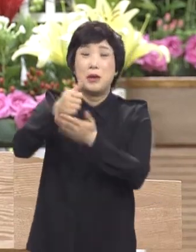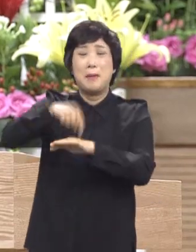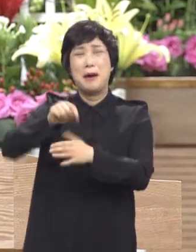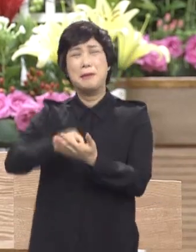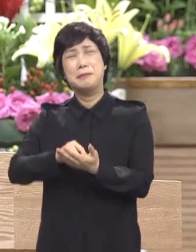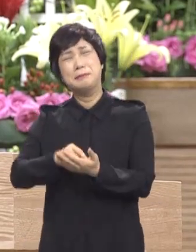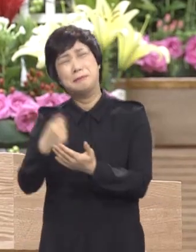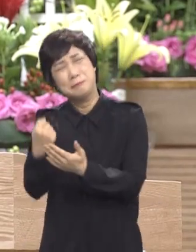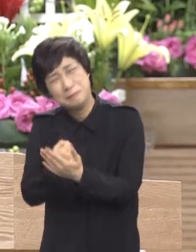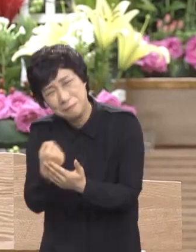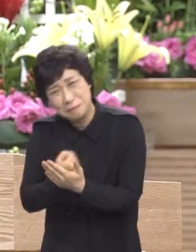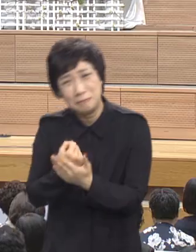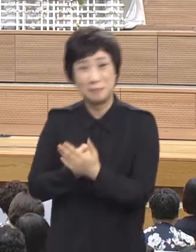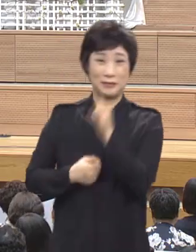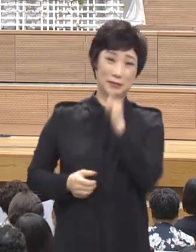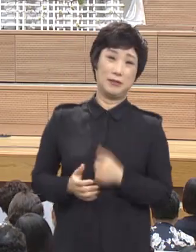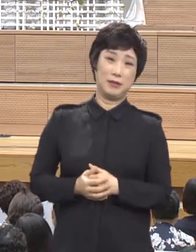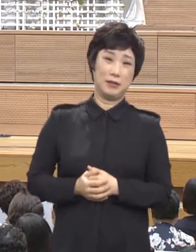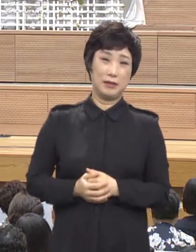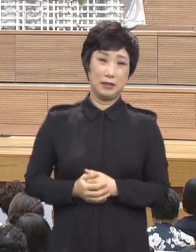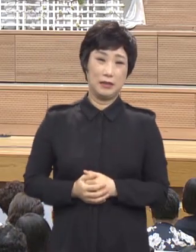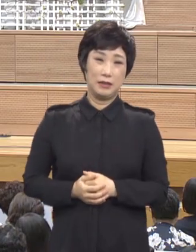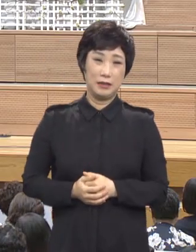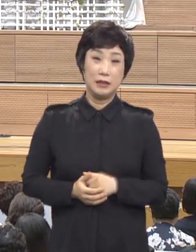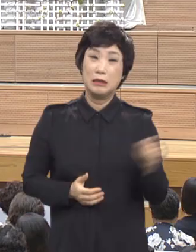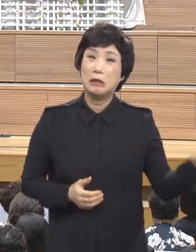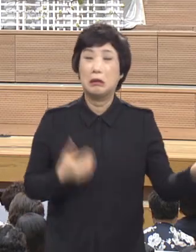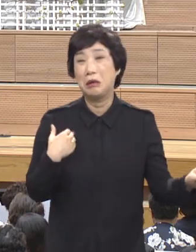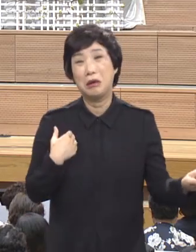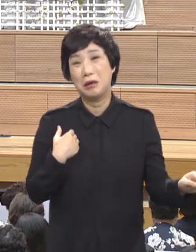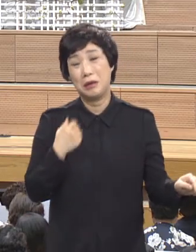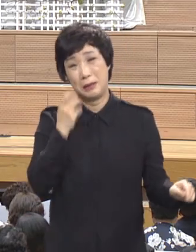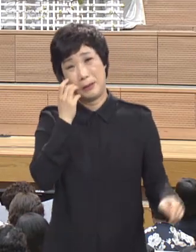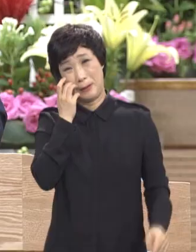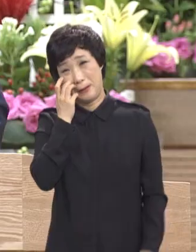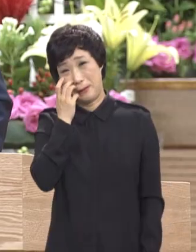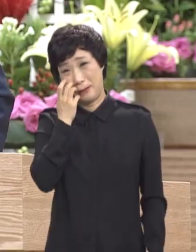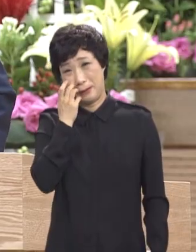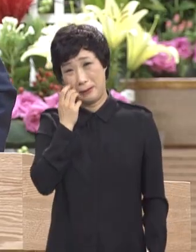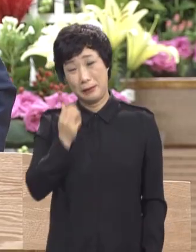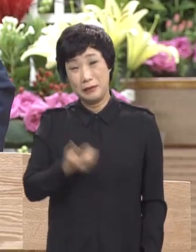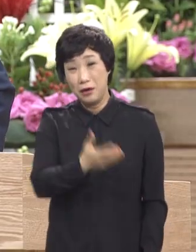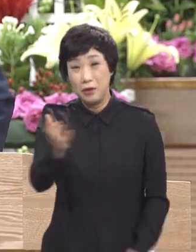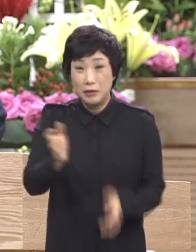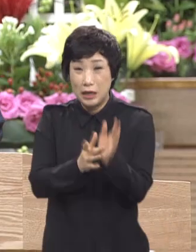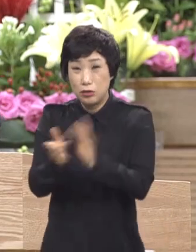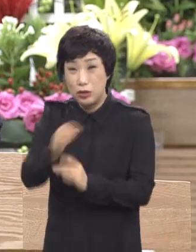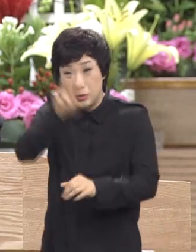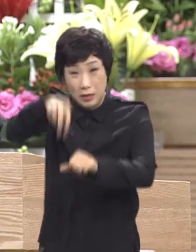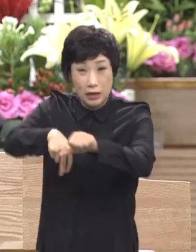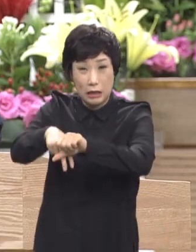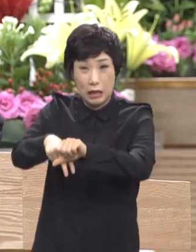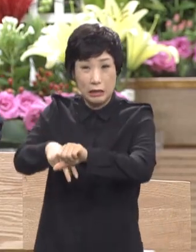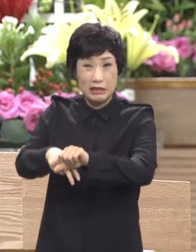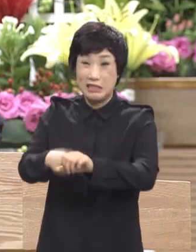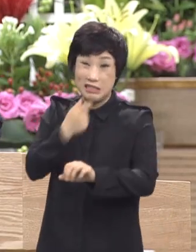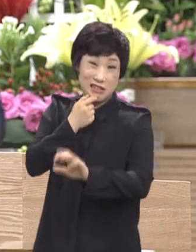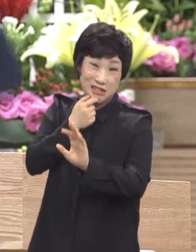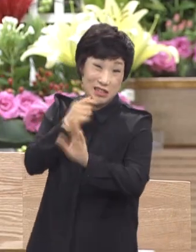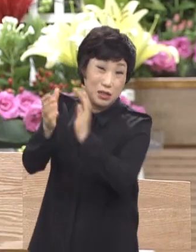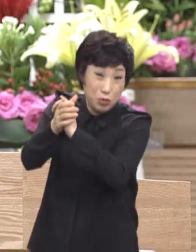그 애타는 마음 이해가 안 되는가. 주님은 십자가를 안기려고 기도하는 것이